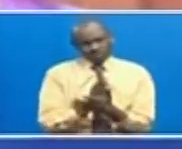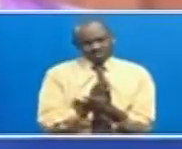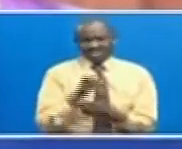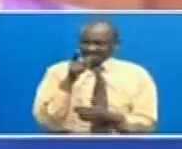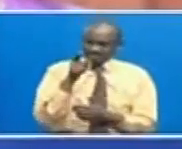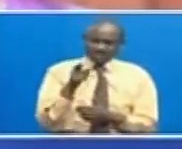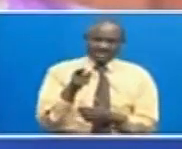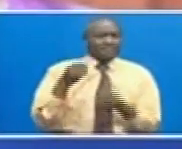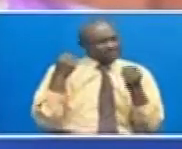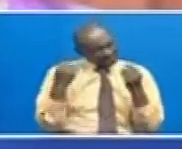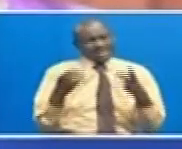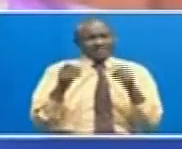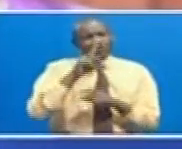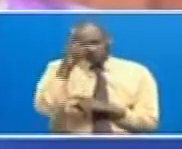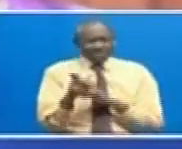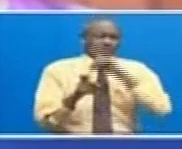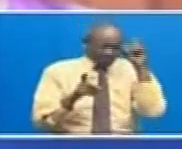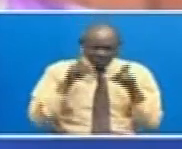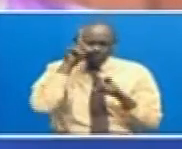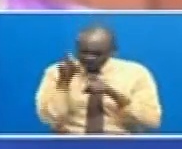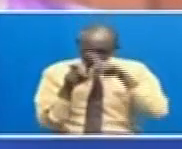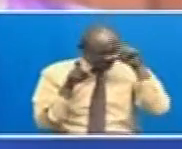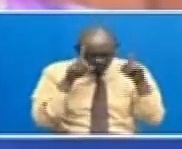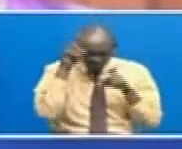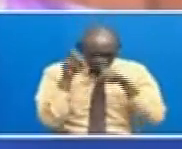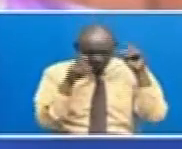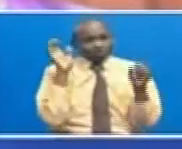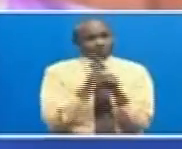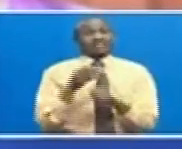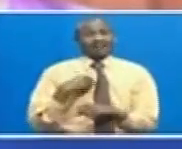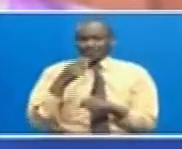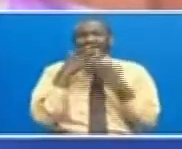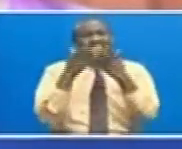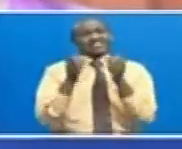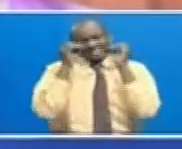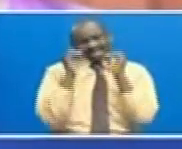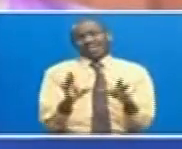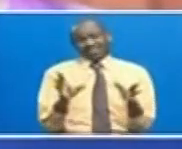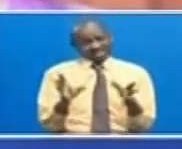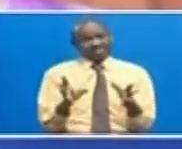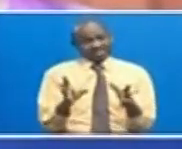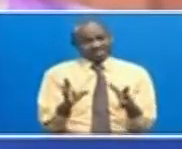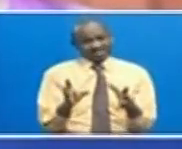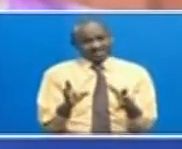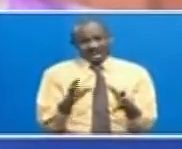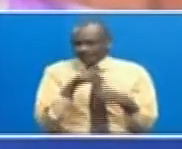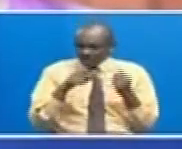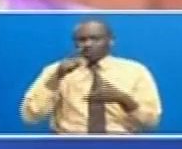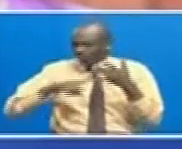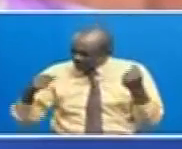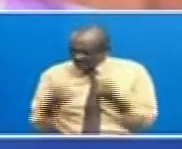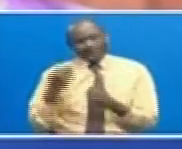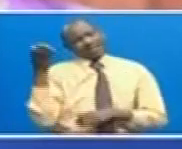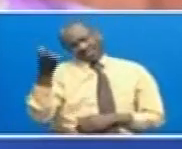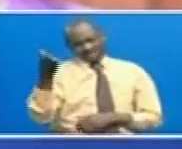death. There are so many questions that we may be asking ourselves, which up to now we may not get answers on to what